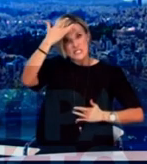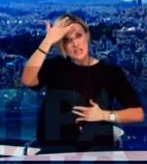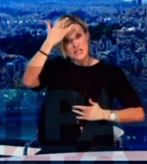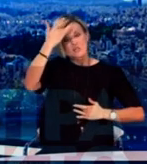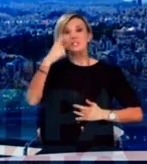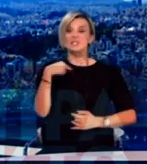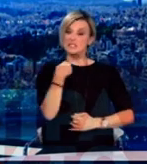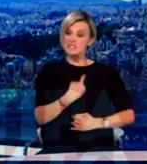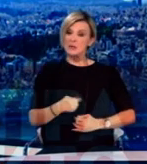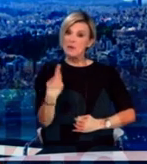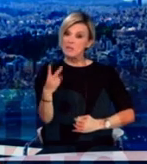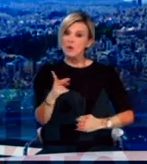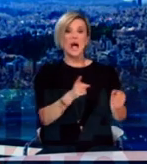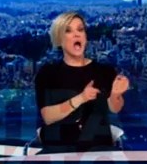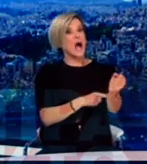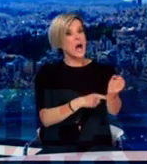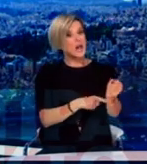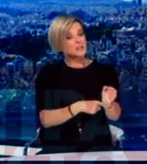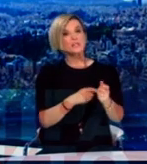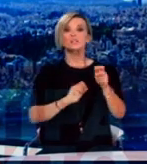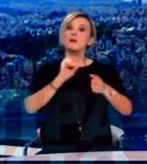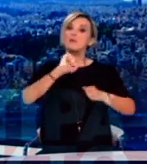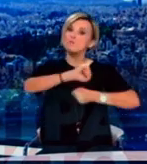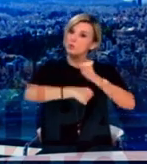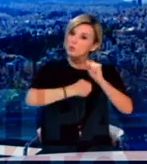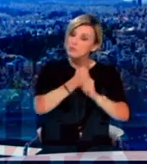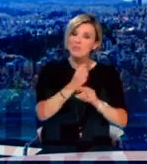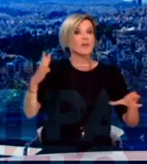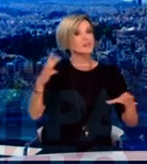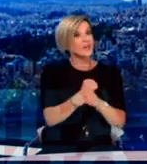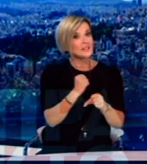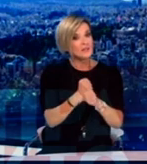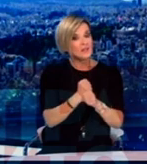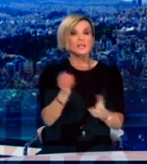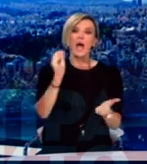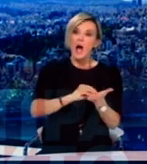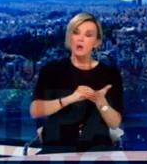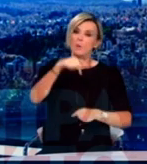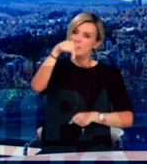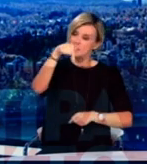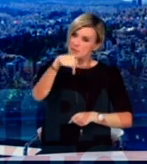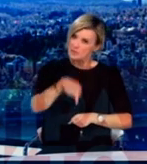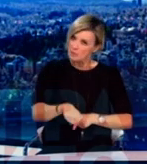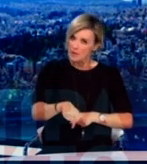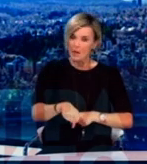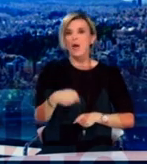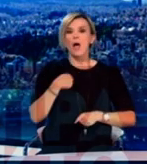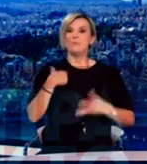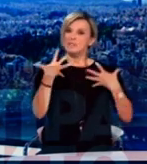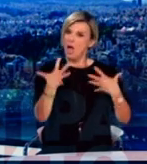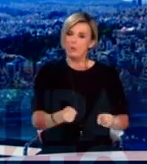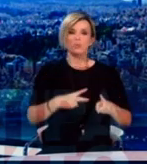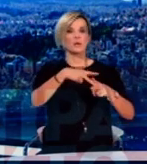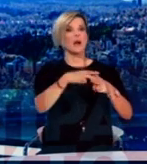από την διαζώση διδασκαλία στην τηλεκπαίδευση. Έτσι και τώρα, όλοι μαζί θα αξιοποιήσουμε τα εργαλεία της εξαποστάσεως